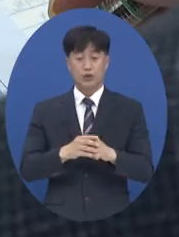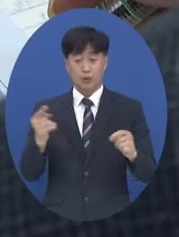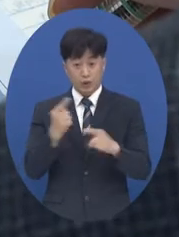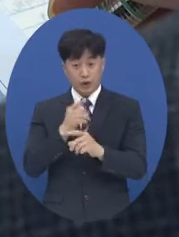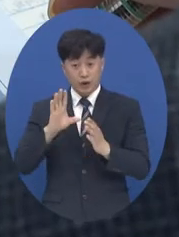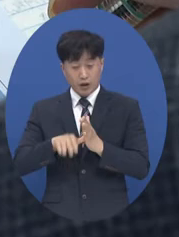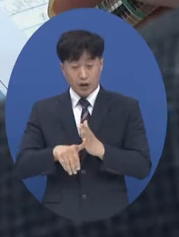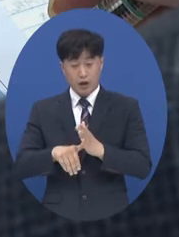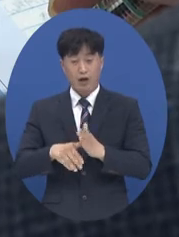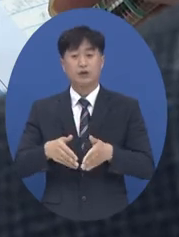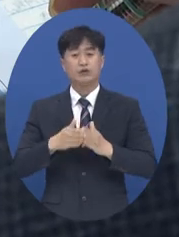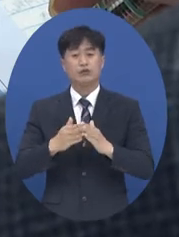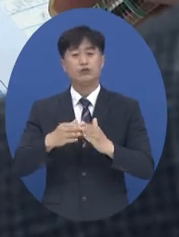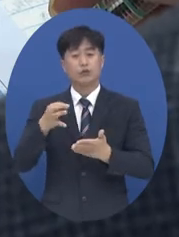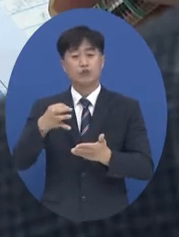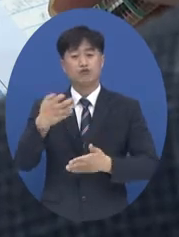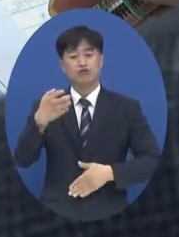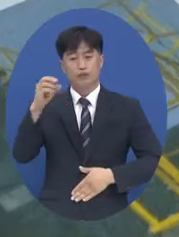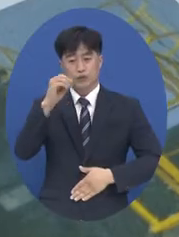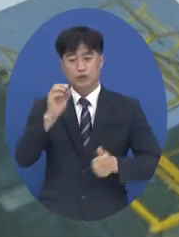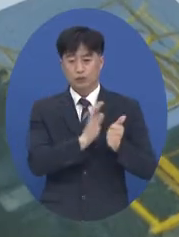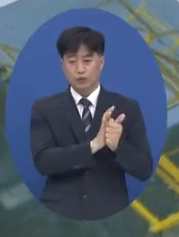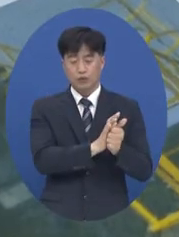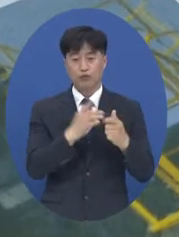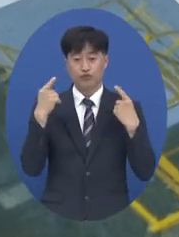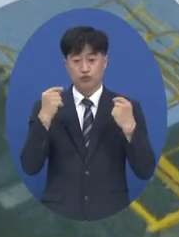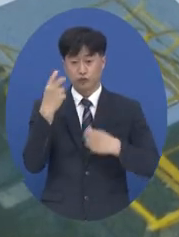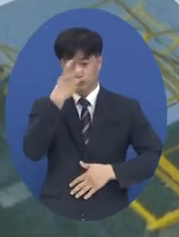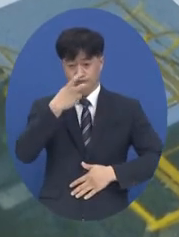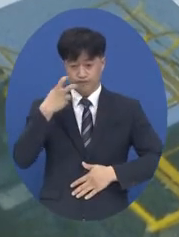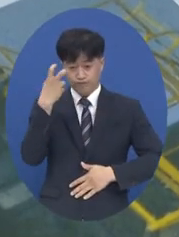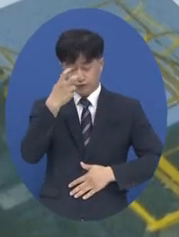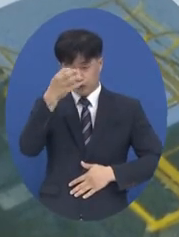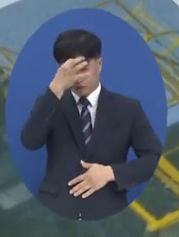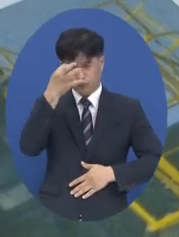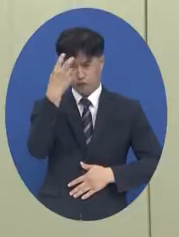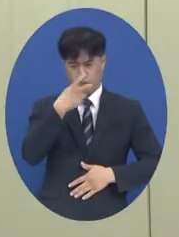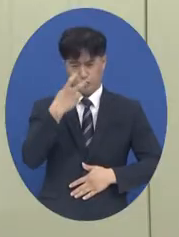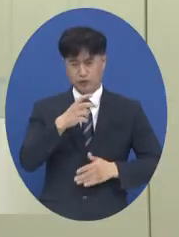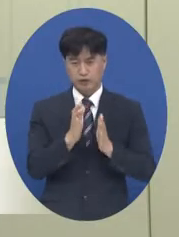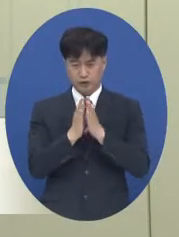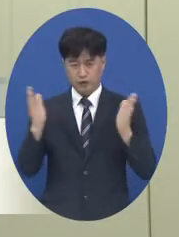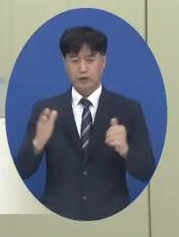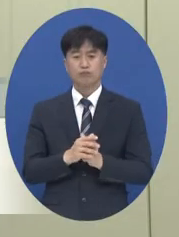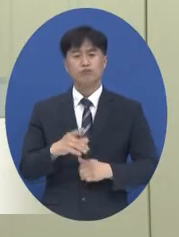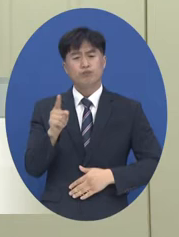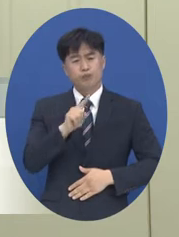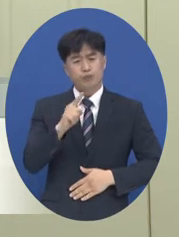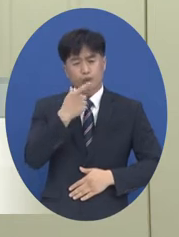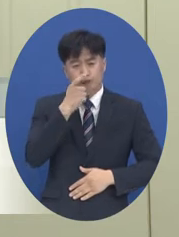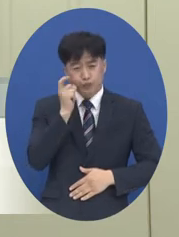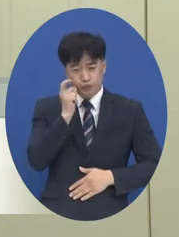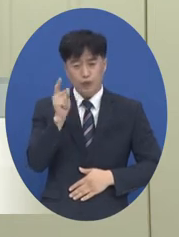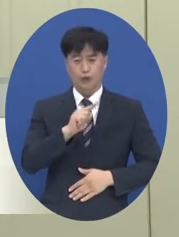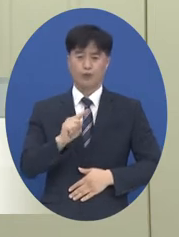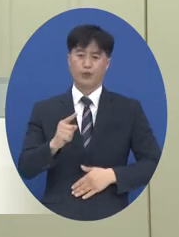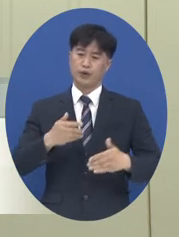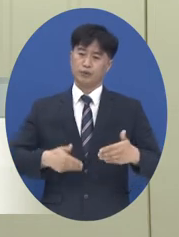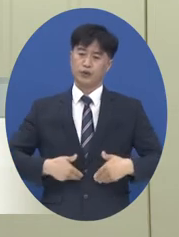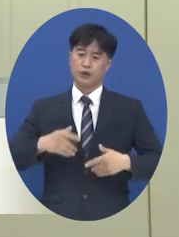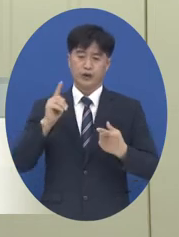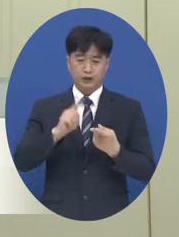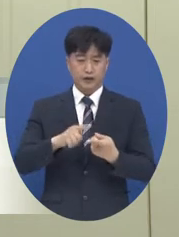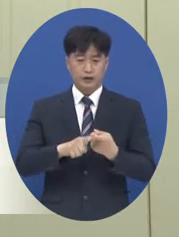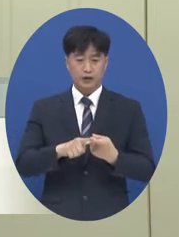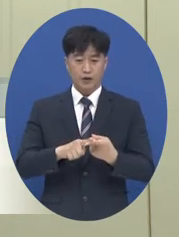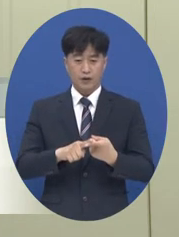경우 설치비의 90%를 지원하고 유지 관리와 성능 검사도 실시합니다. 어떤 부분이 부족하고 어떤 부분이